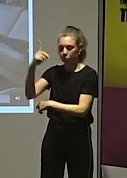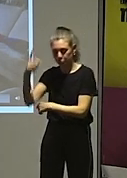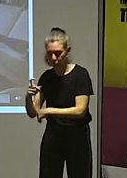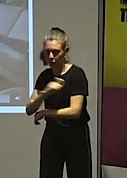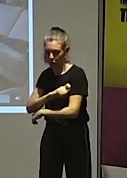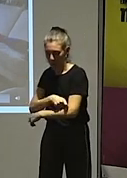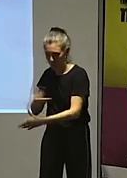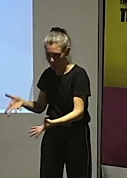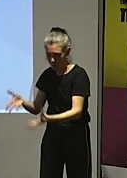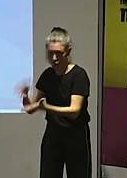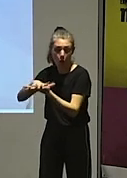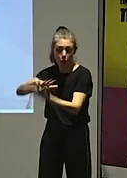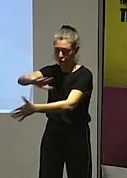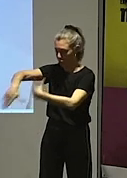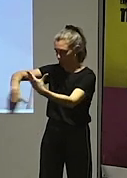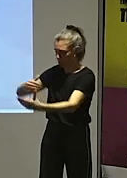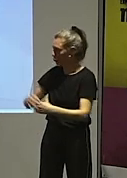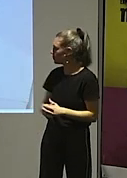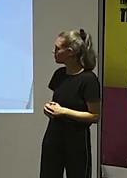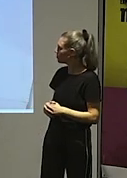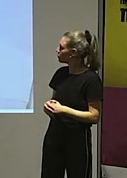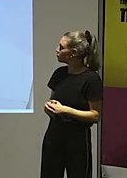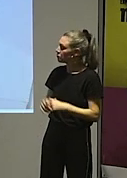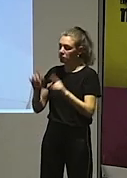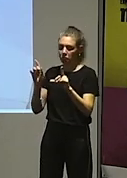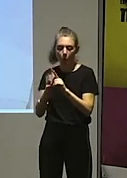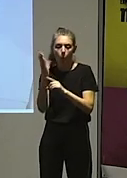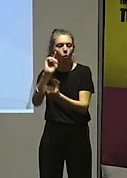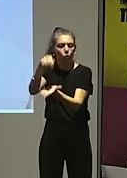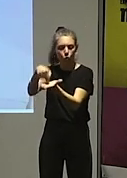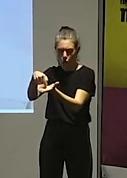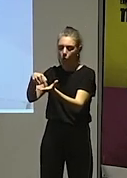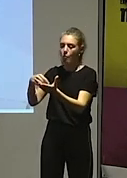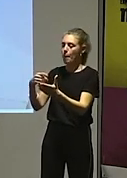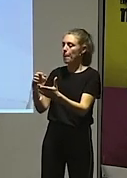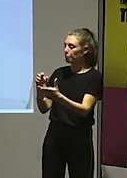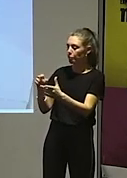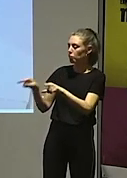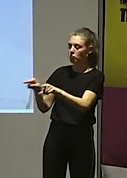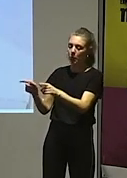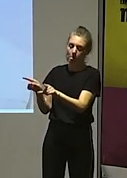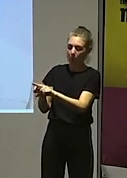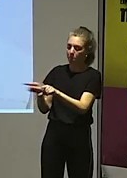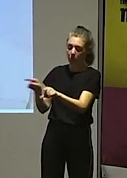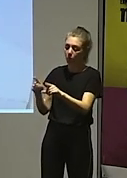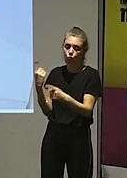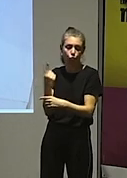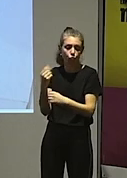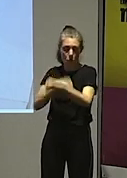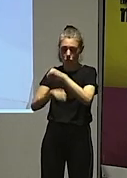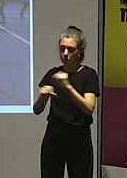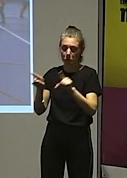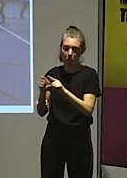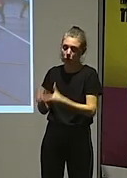l'activité juste après. Et c'était également le cas dans la Villa Santé, qui était l'autre milieu enrichi, réquisitionné pour ce